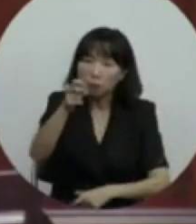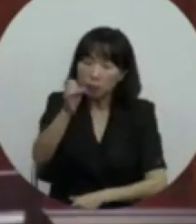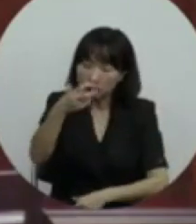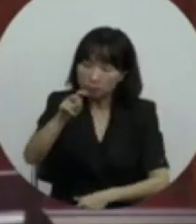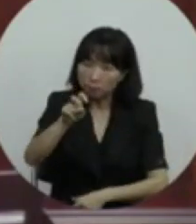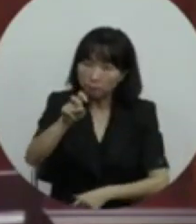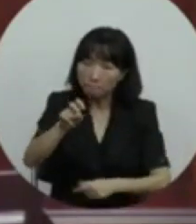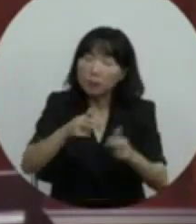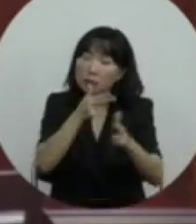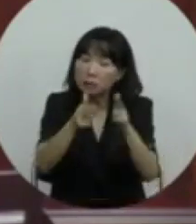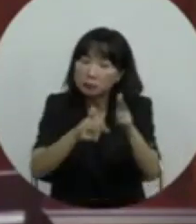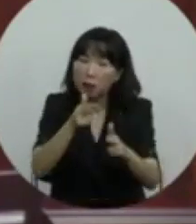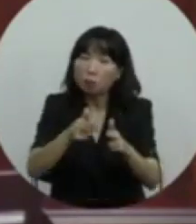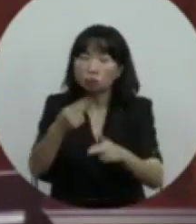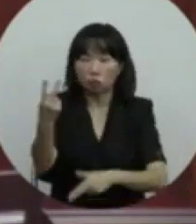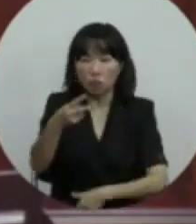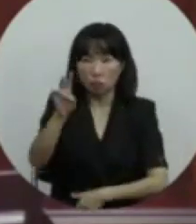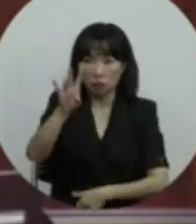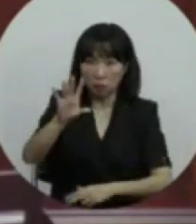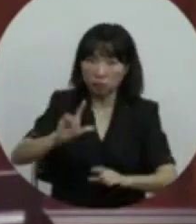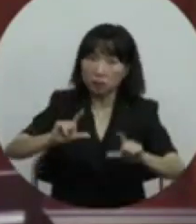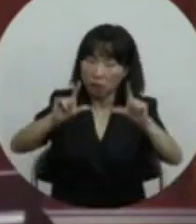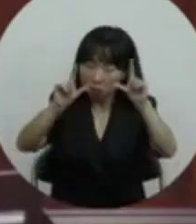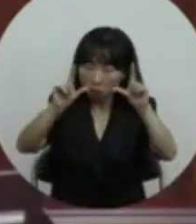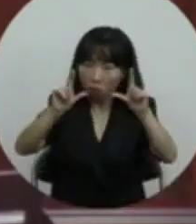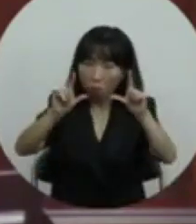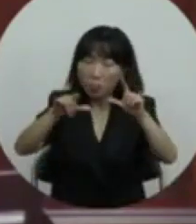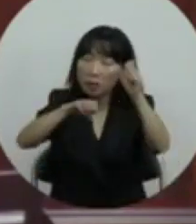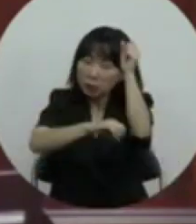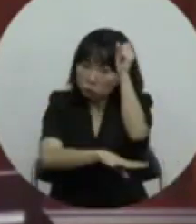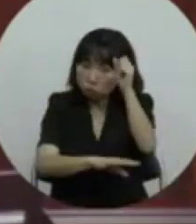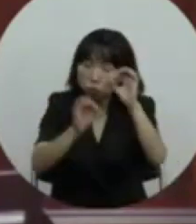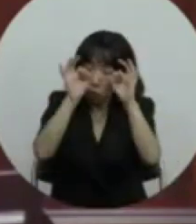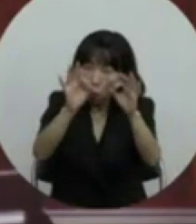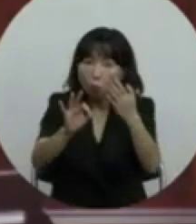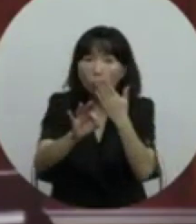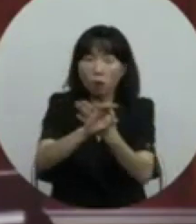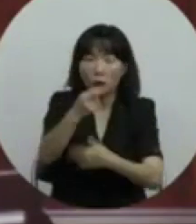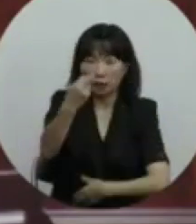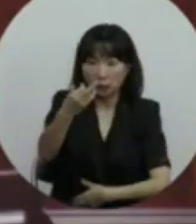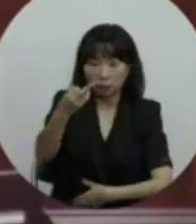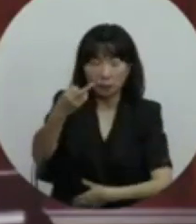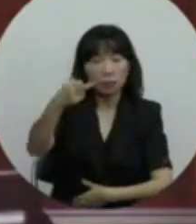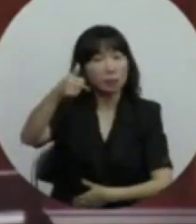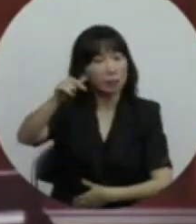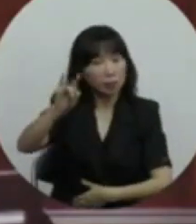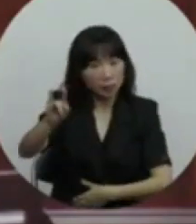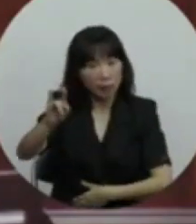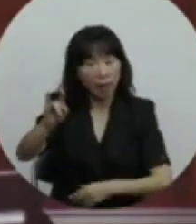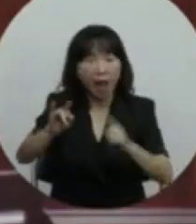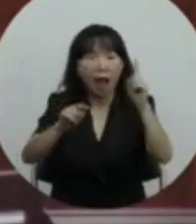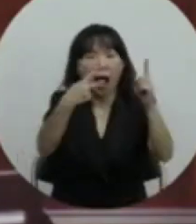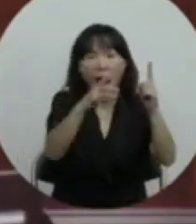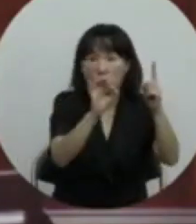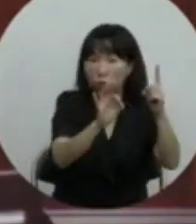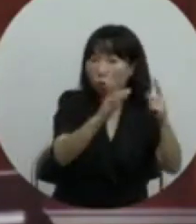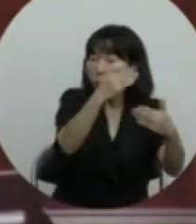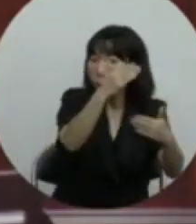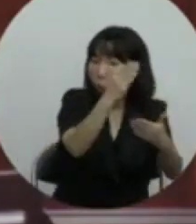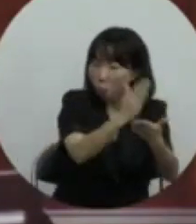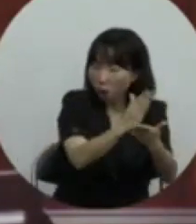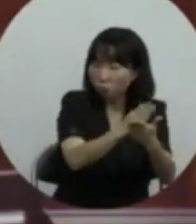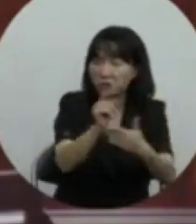해소 사업은 2024년 본 예산안을 기준으로 12개 읍면동 중 동지역 한 곳을 제외한